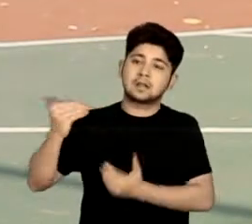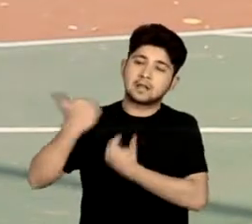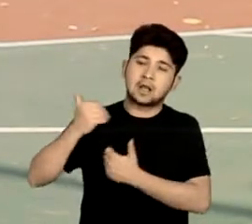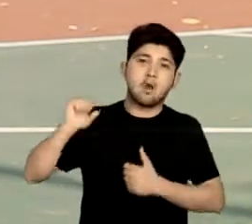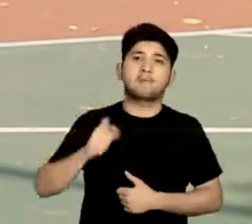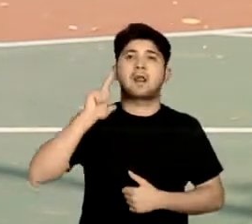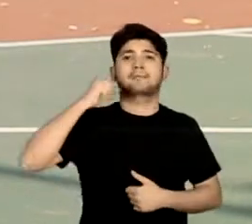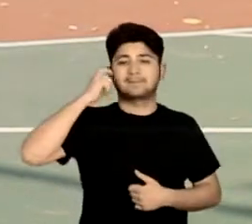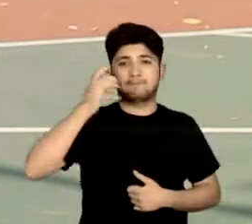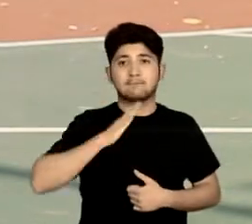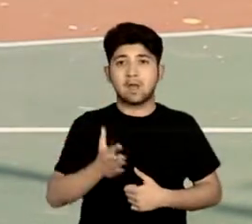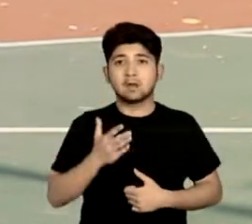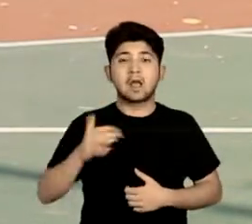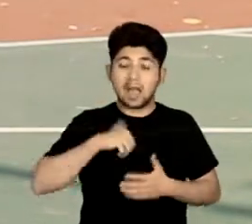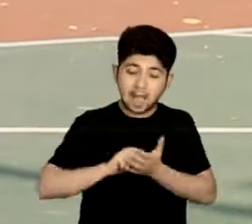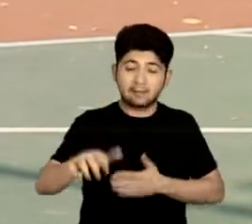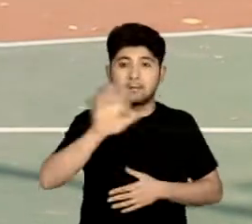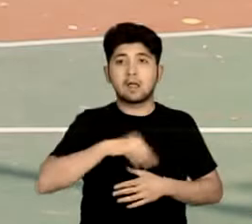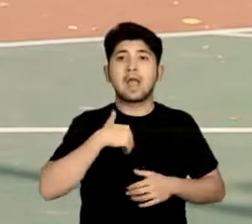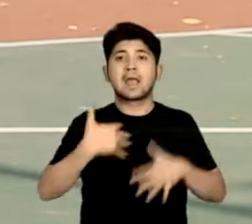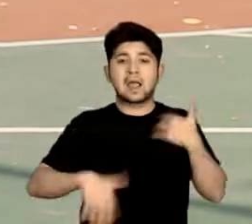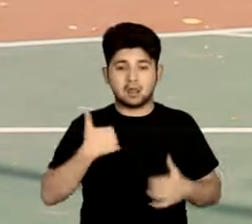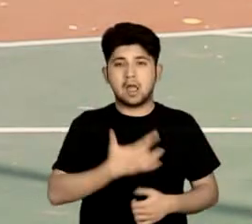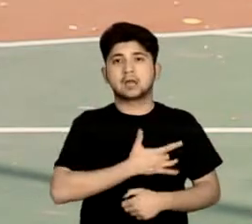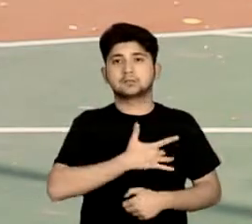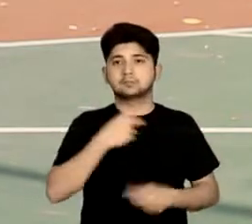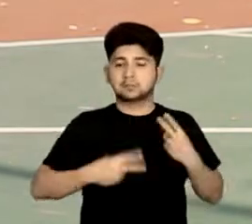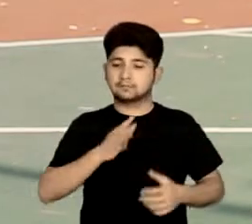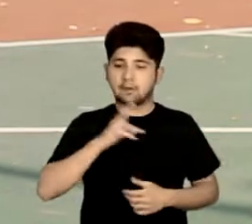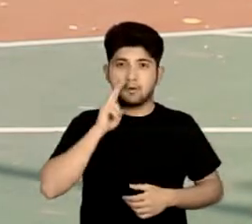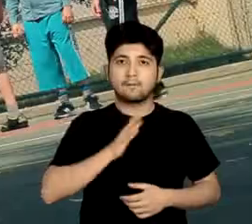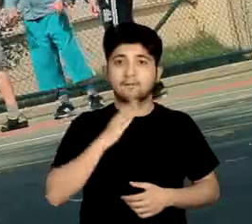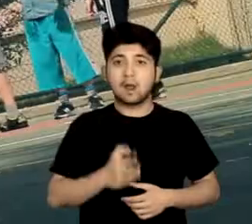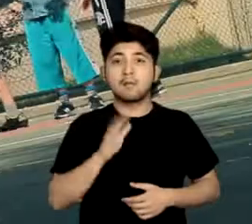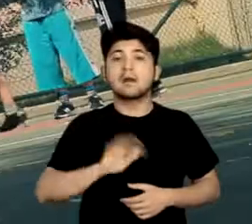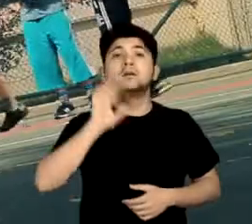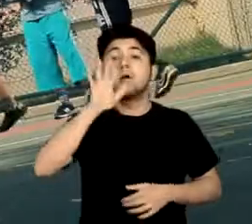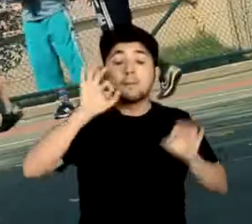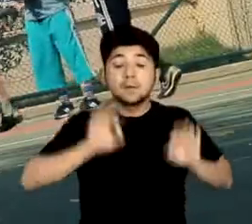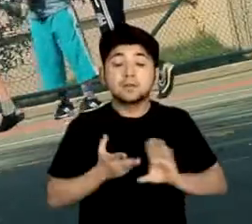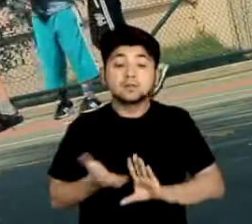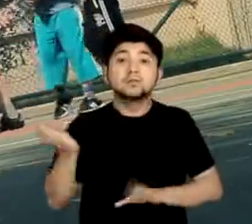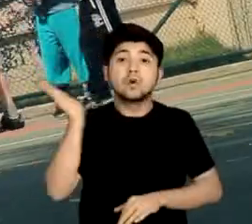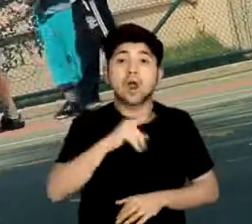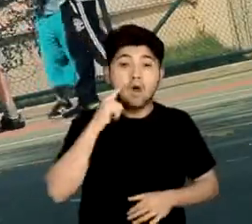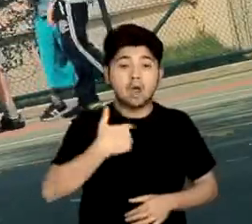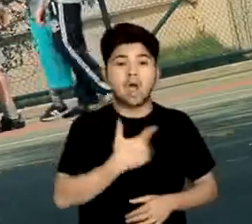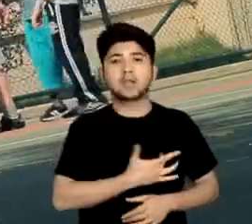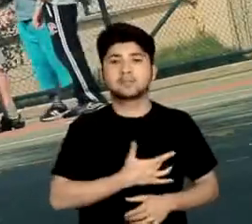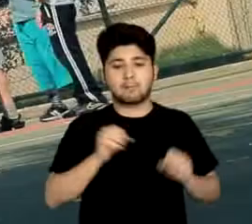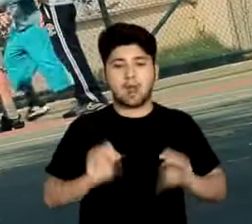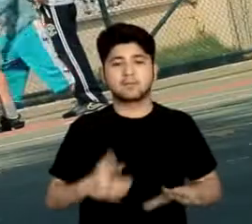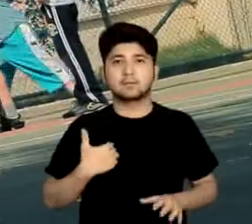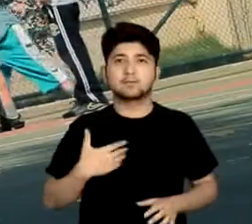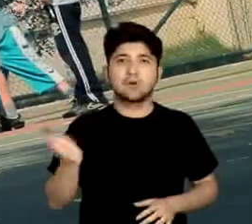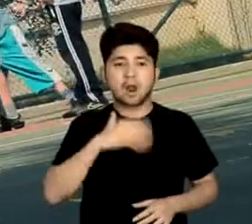Hayatımda herkesle beraber hani herkes engelleri acıdığı gibi ben de acıyordum açıkçası. Basketbola başladıktan sonra ise acımayı